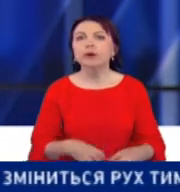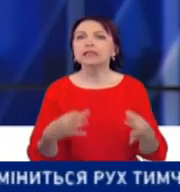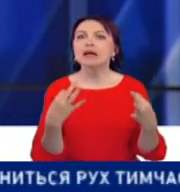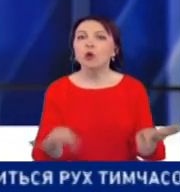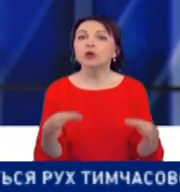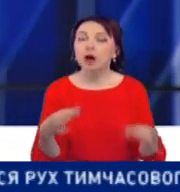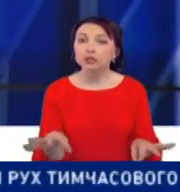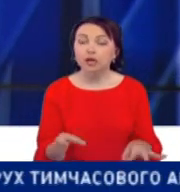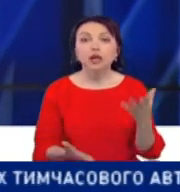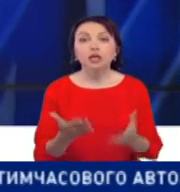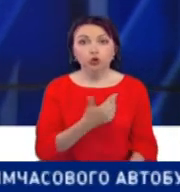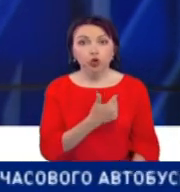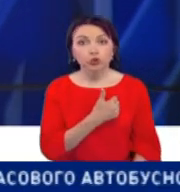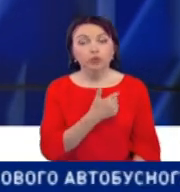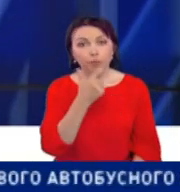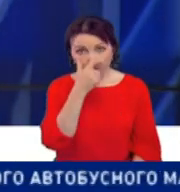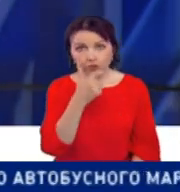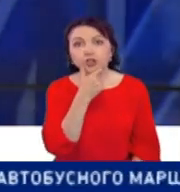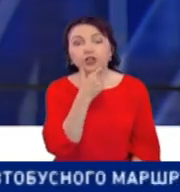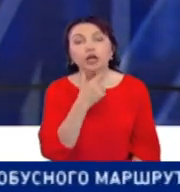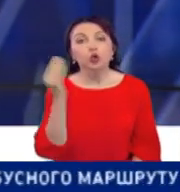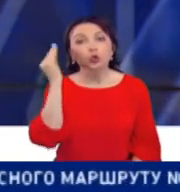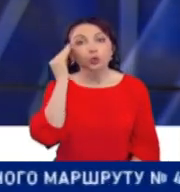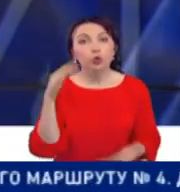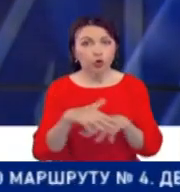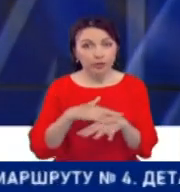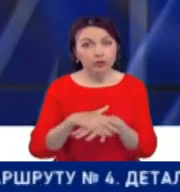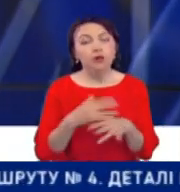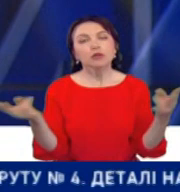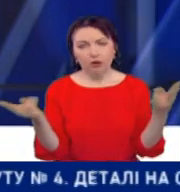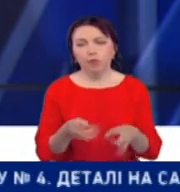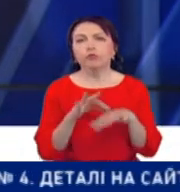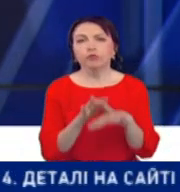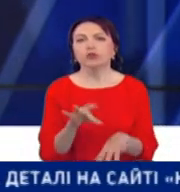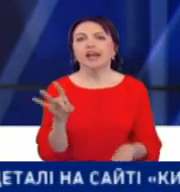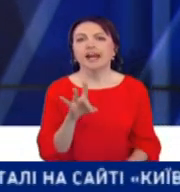побачити об'єктивну думку громадян, я думаю, що потрібно її проводити. Угу.